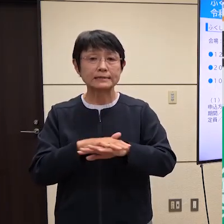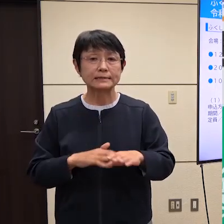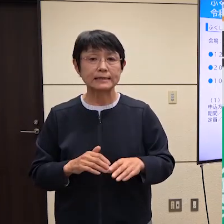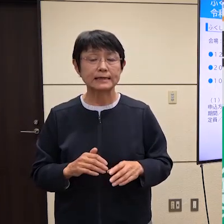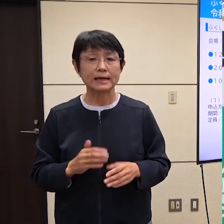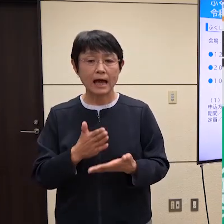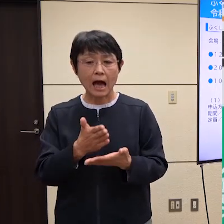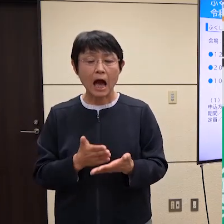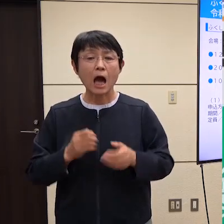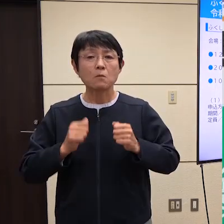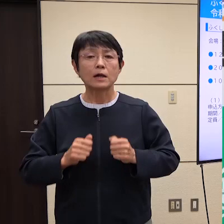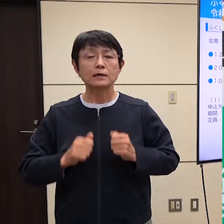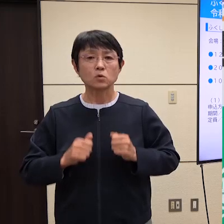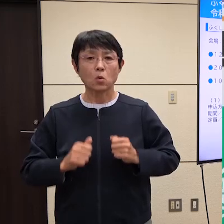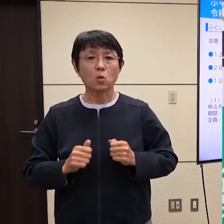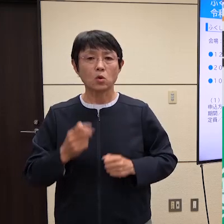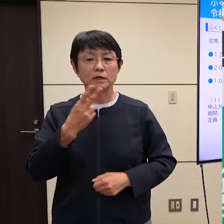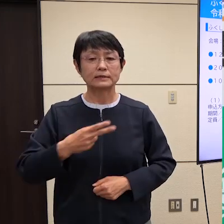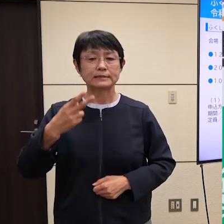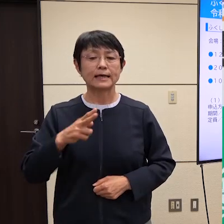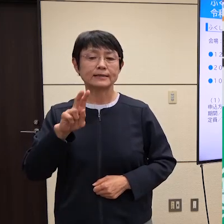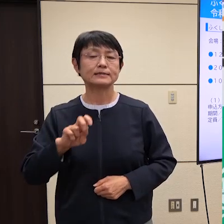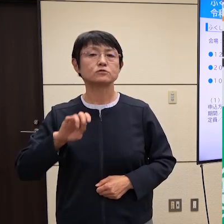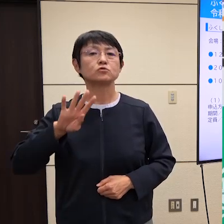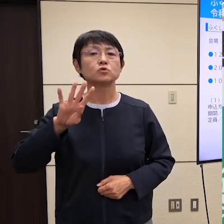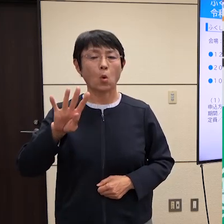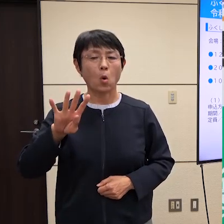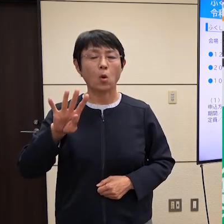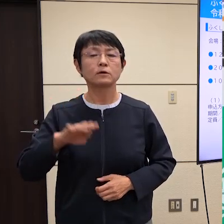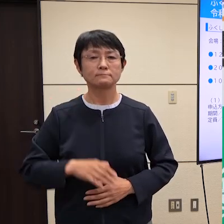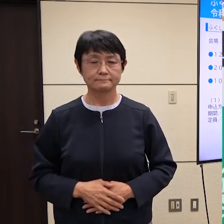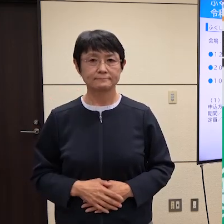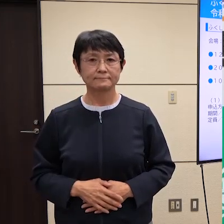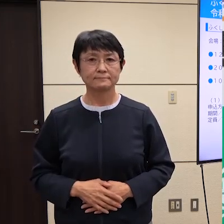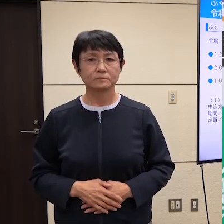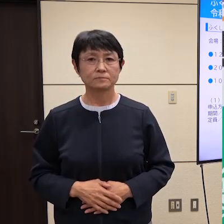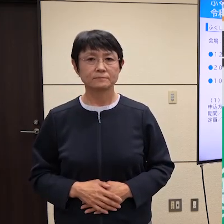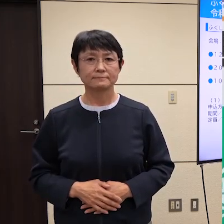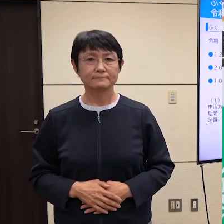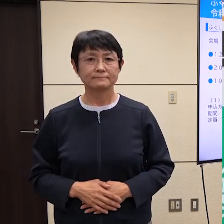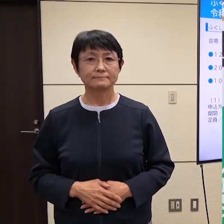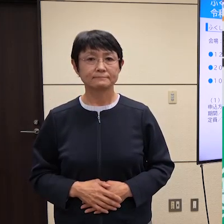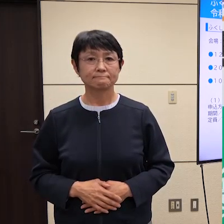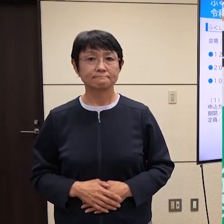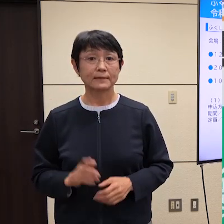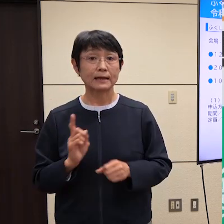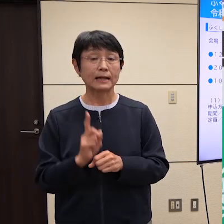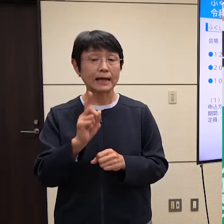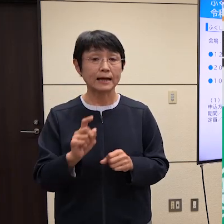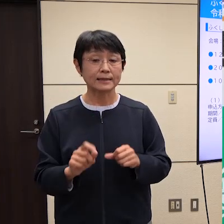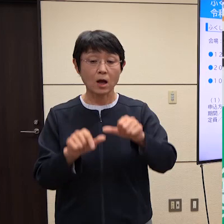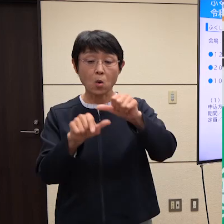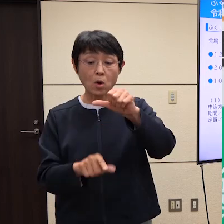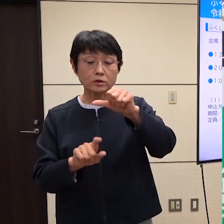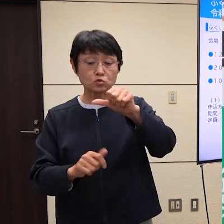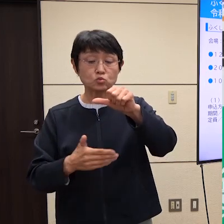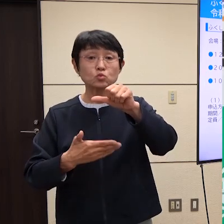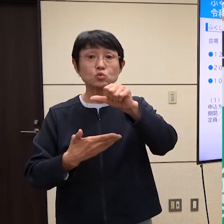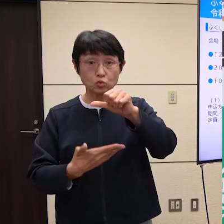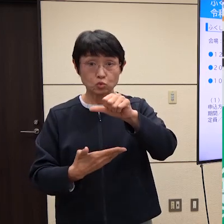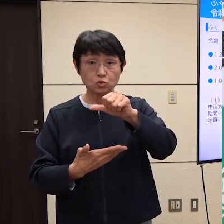ソン2024であります。これは来年5月19日